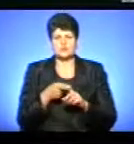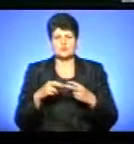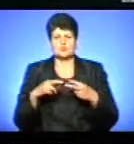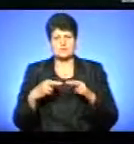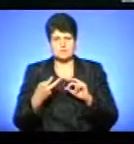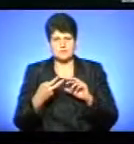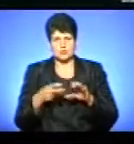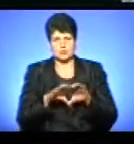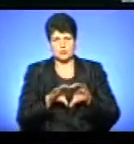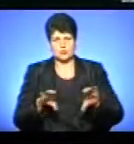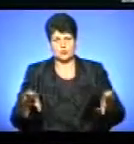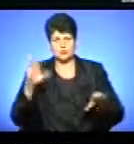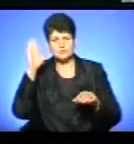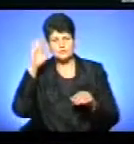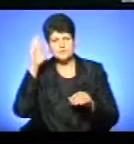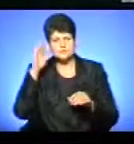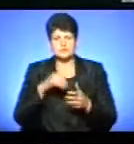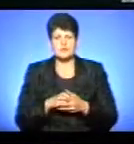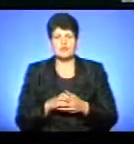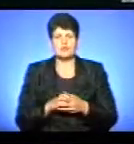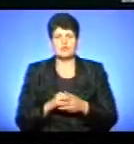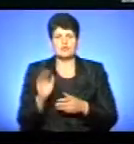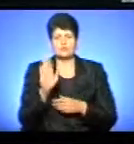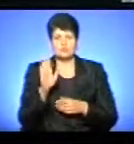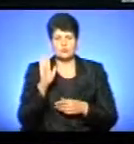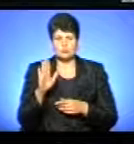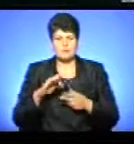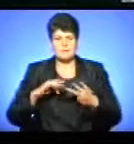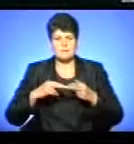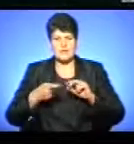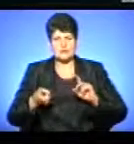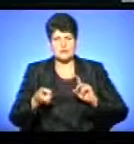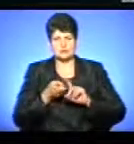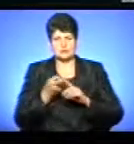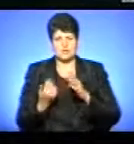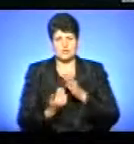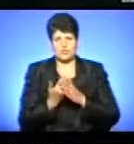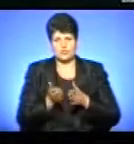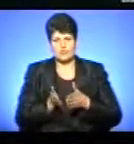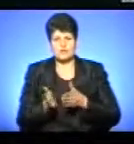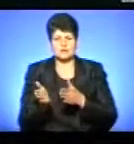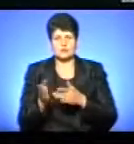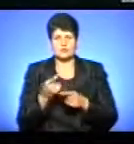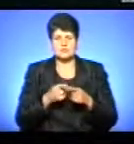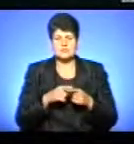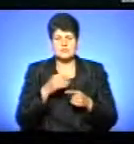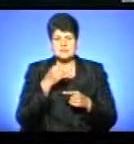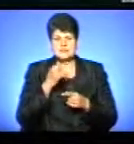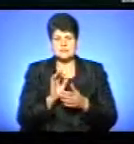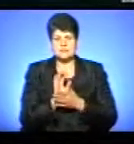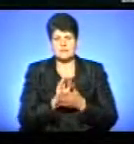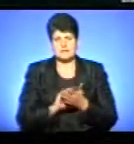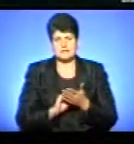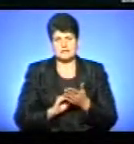на вулиці Крушельницької, 1 та 1А. У вівторок відбудеться перепідключення на нову лінію, повідомила прес-секретар Тернопільводоканалу Наталія